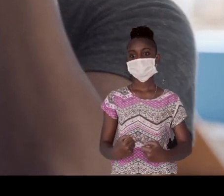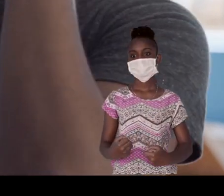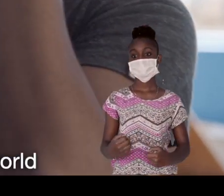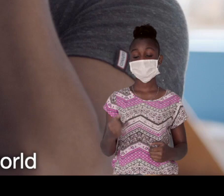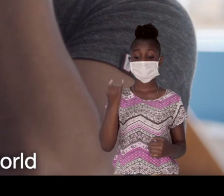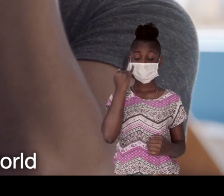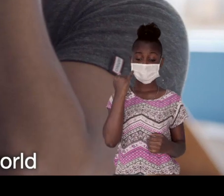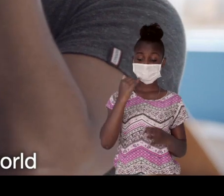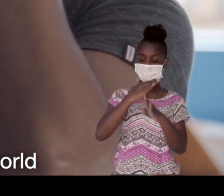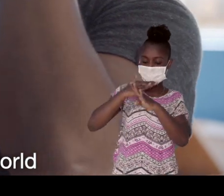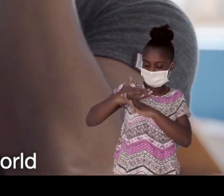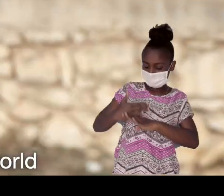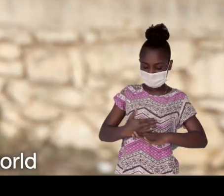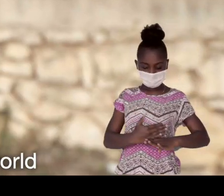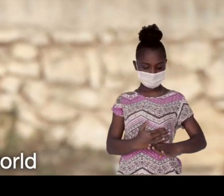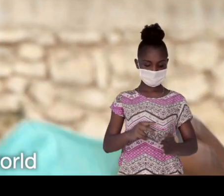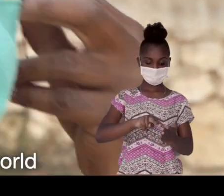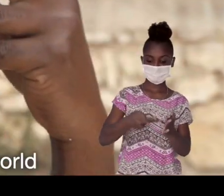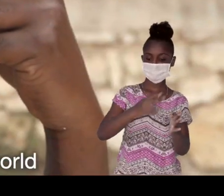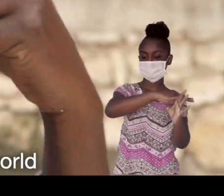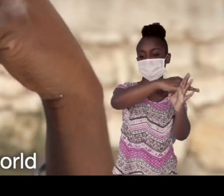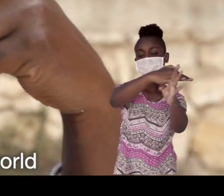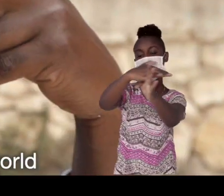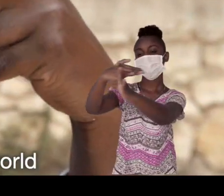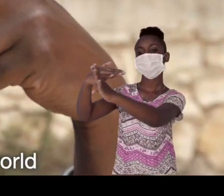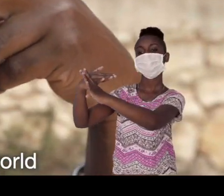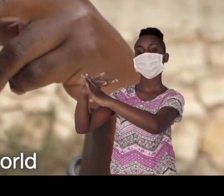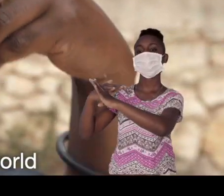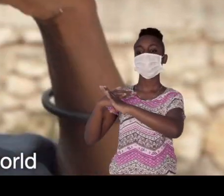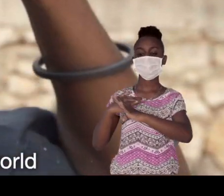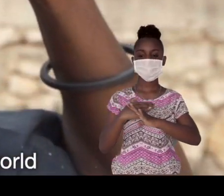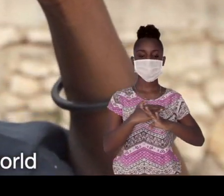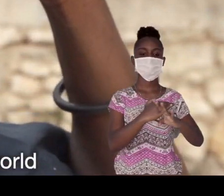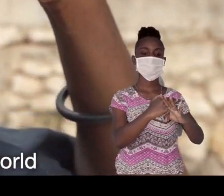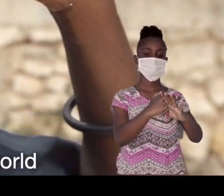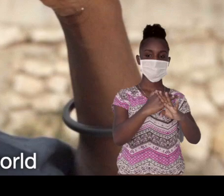Solidarité. Protéger de tout, c'est protéger le